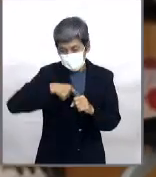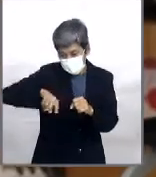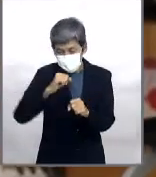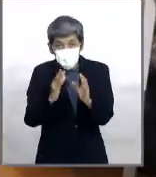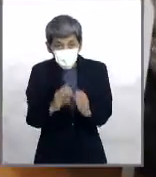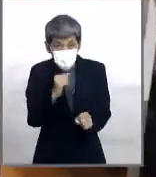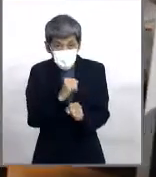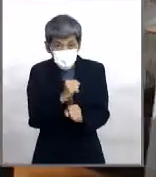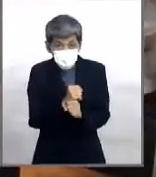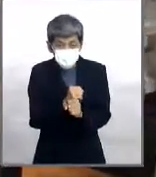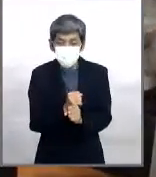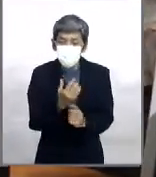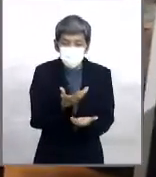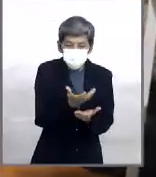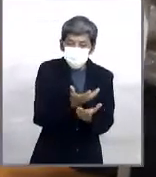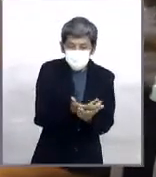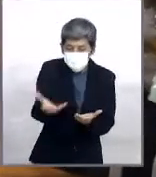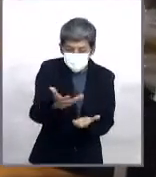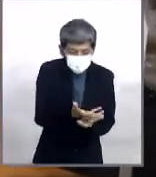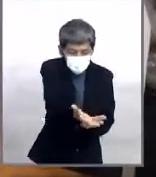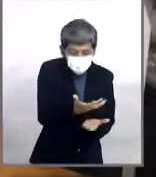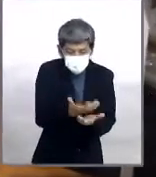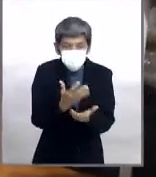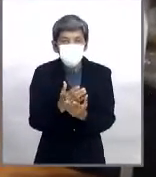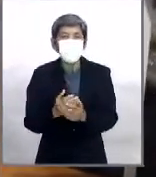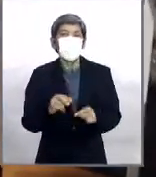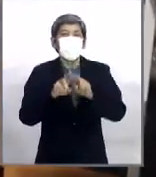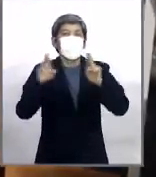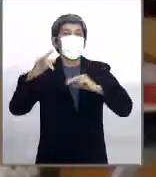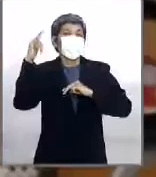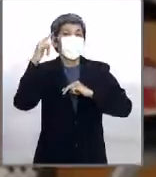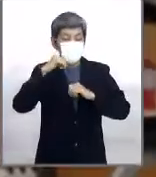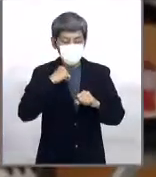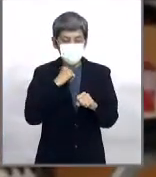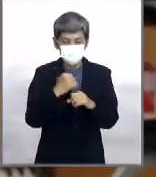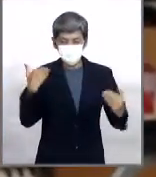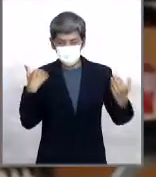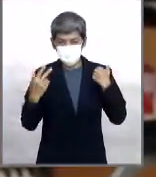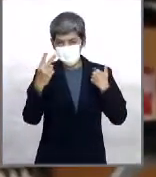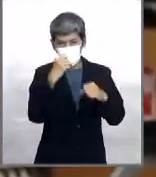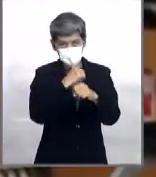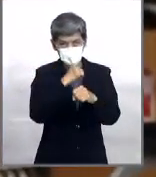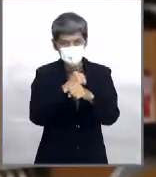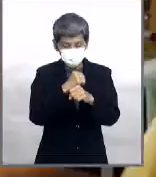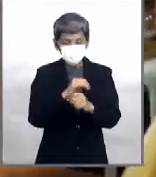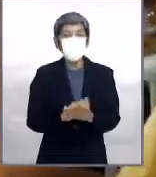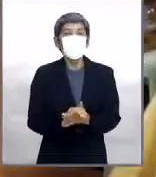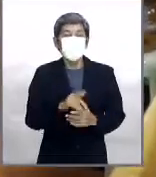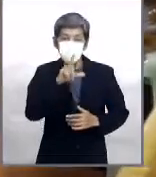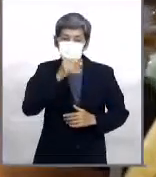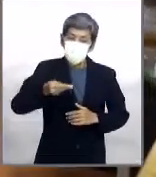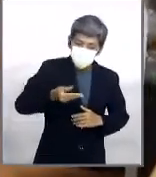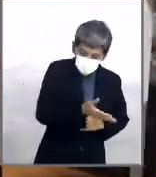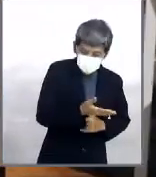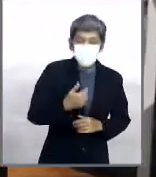ปเป็นพนักงานเก็บจานในภัตตาคารในสนามบินซึ่งทำสองงานคู่กันนะครับผมน้อง ขายไก่